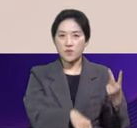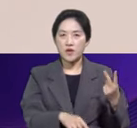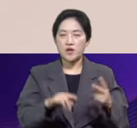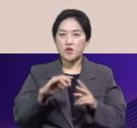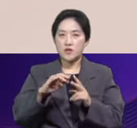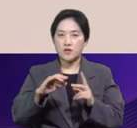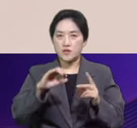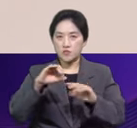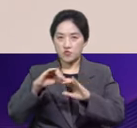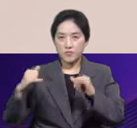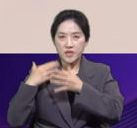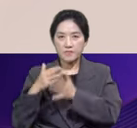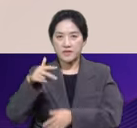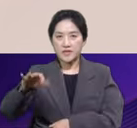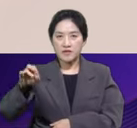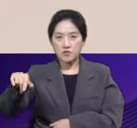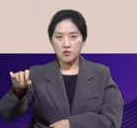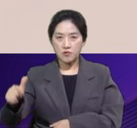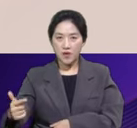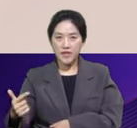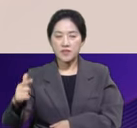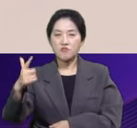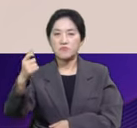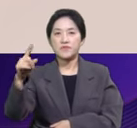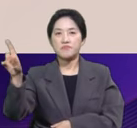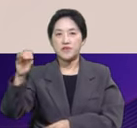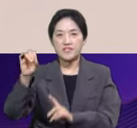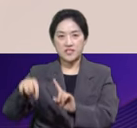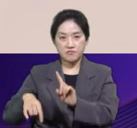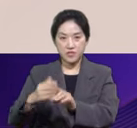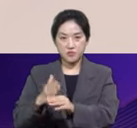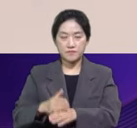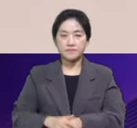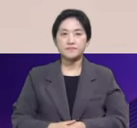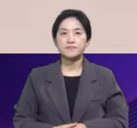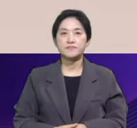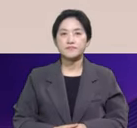국민의힘 장석환 후보 66.1%로 현재 1위입니다.